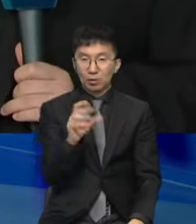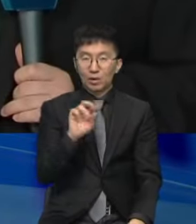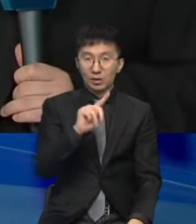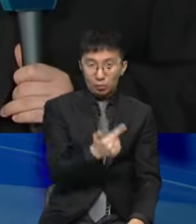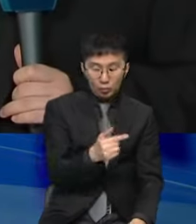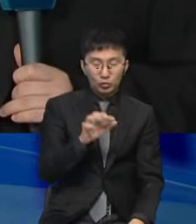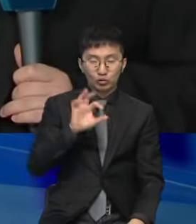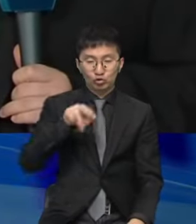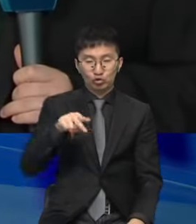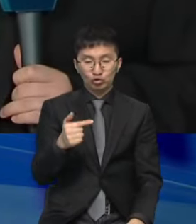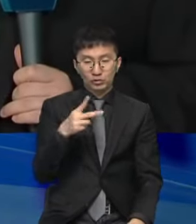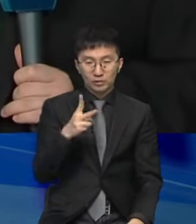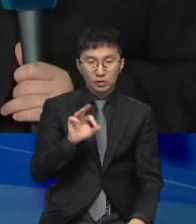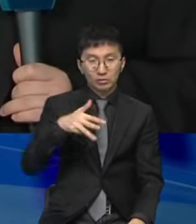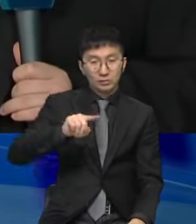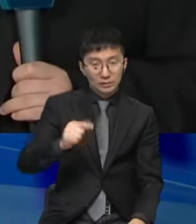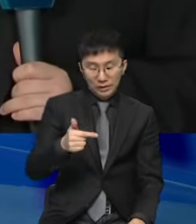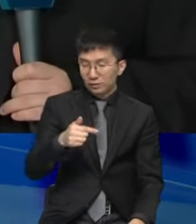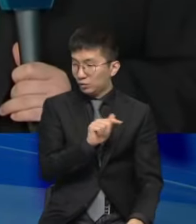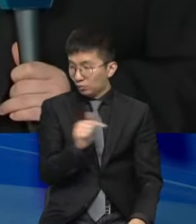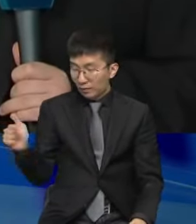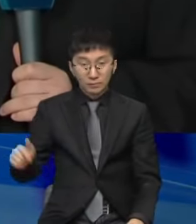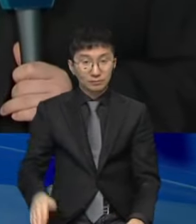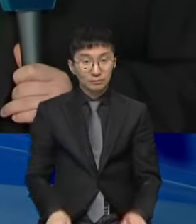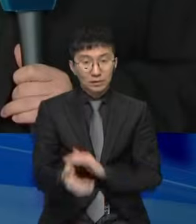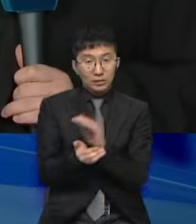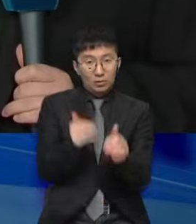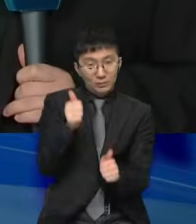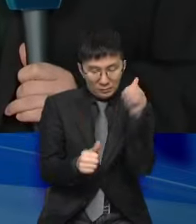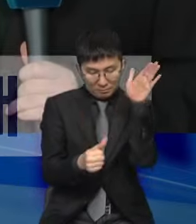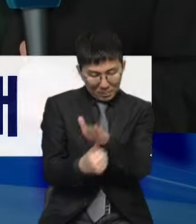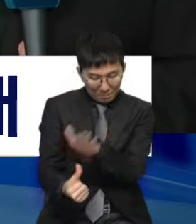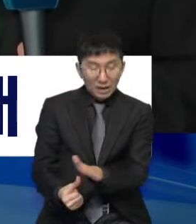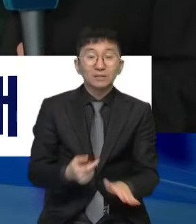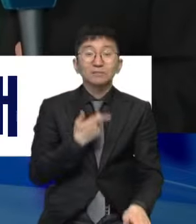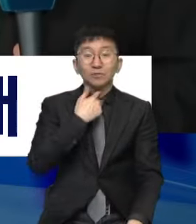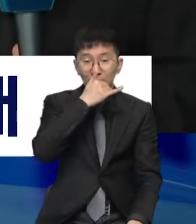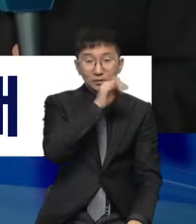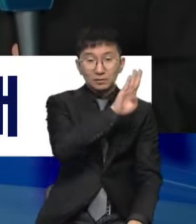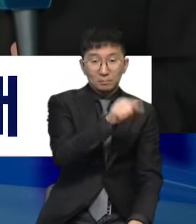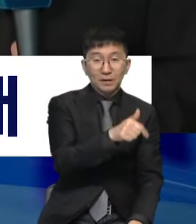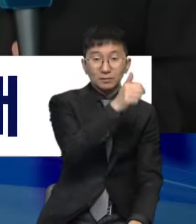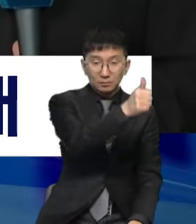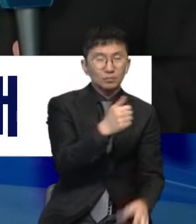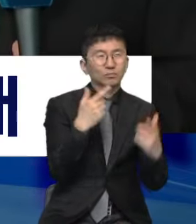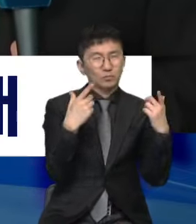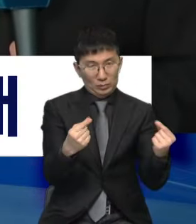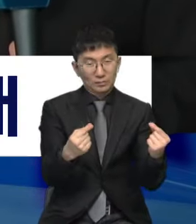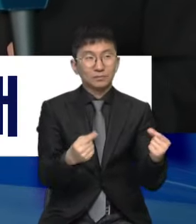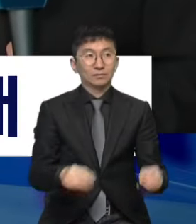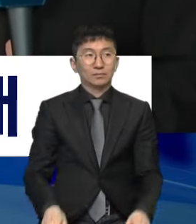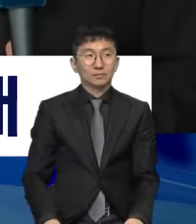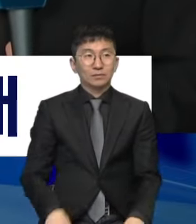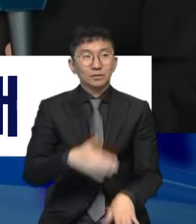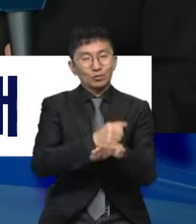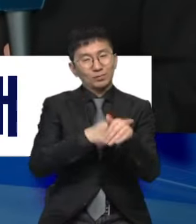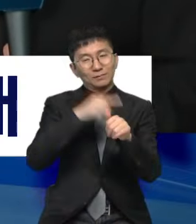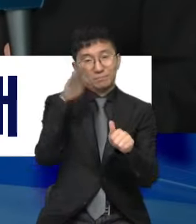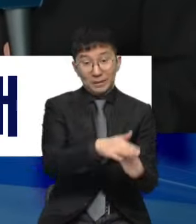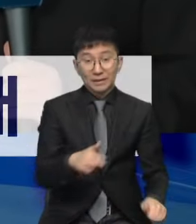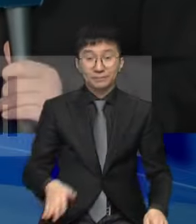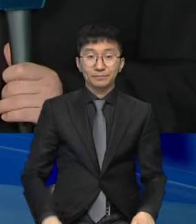윤영찬, 김한정 의원 등이 경선에서 줄줄이 탈락한 가운데 박 의원 역시 하위평가의 벽을 넘지 못한